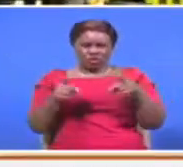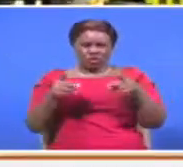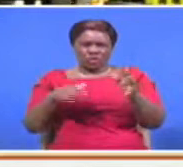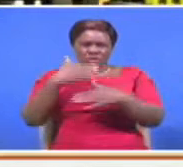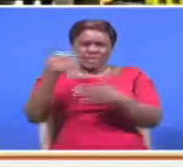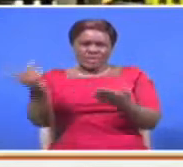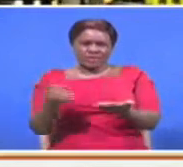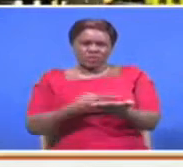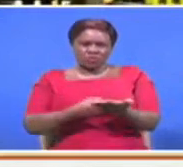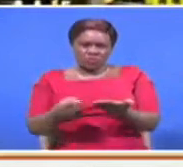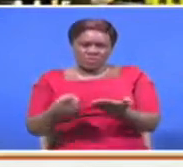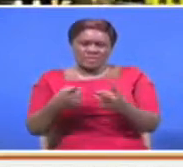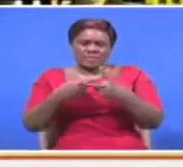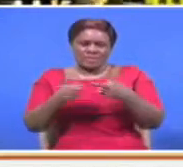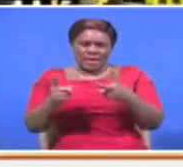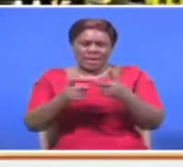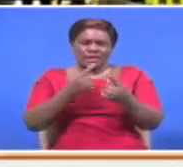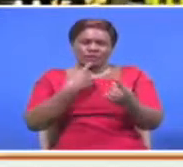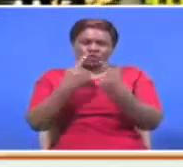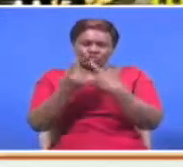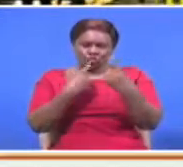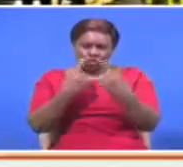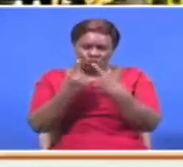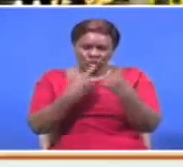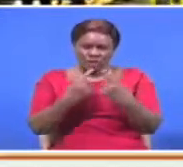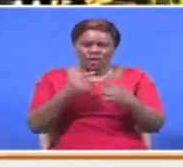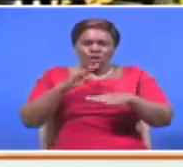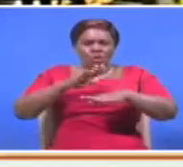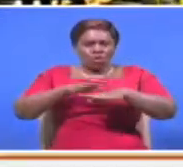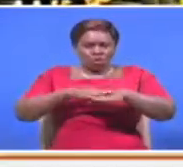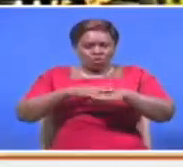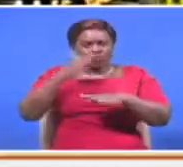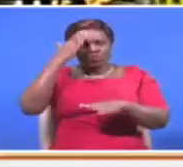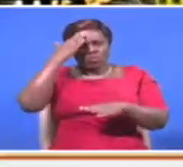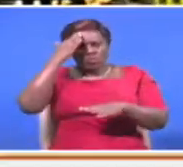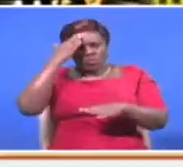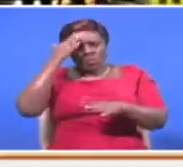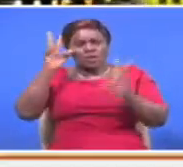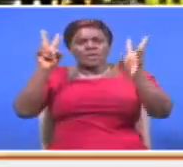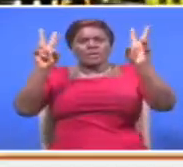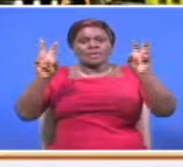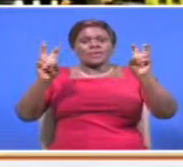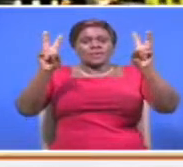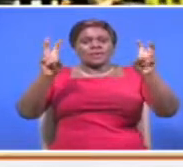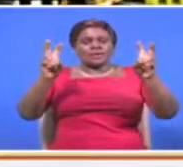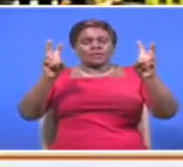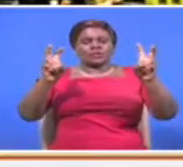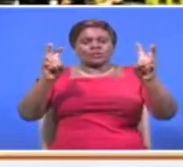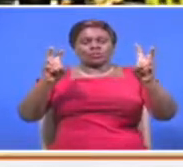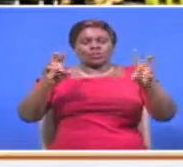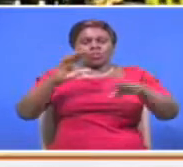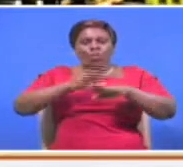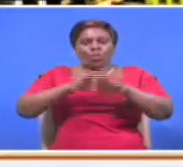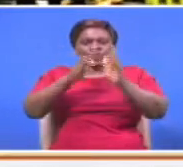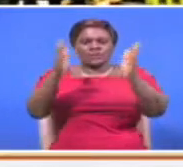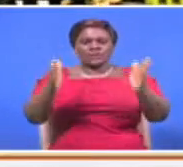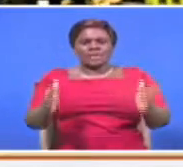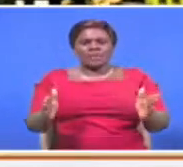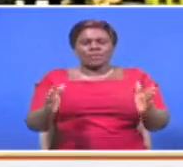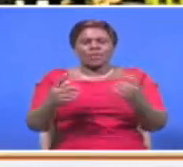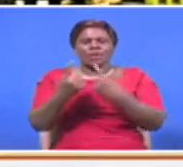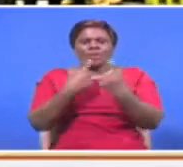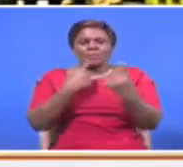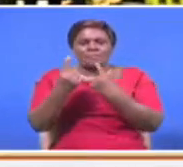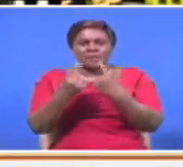wiki ijayo kuendelea na mazungumzo ya maridhiano, kujadili na kujua yale maswala ambayo yatawekwa kwenye meza mazungumzo ili